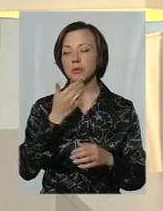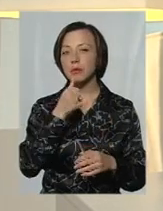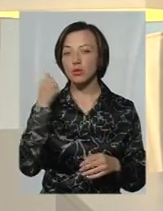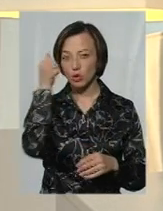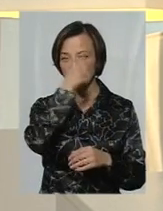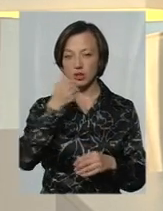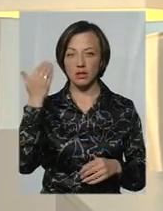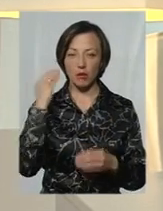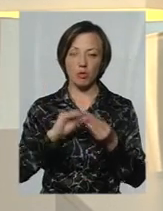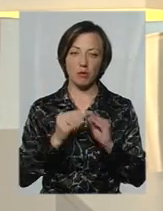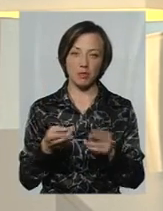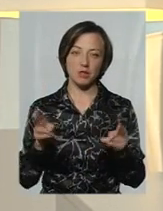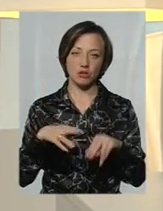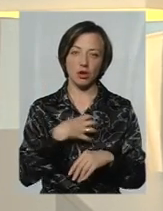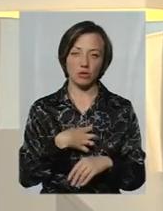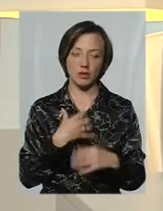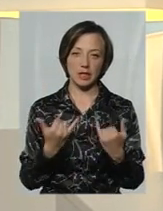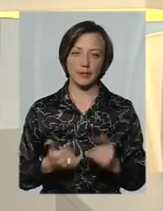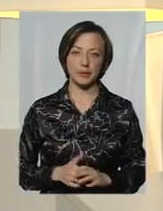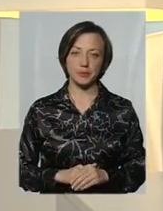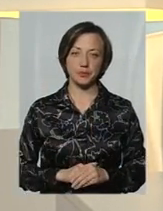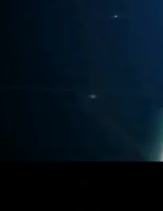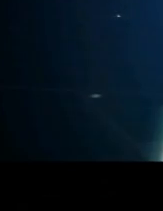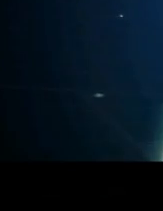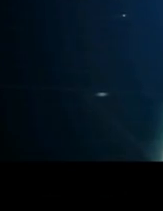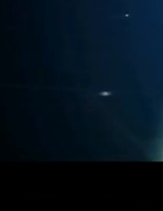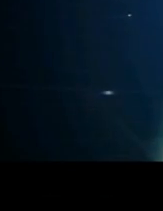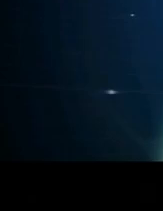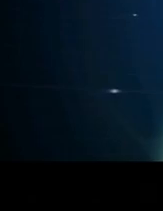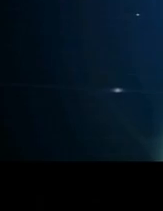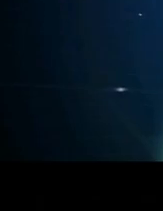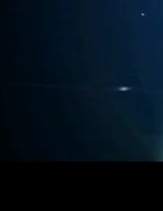давності, проте проблема залишається актуальною і нині.